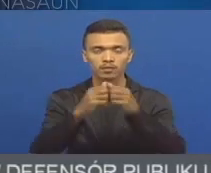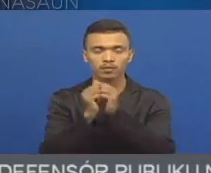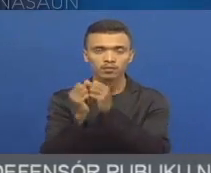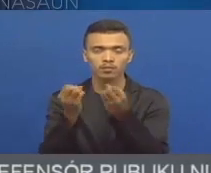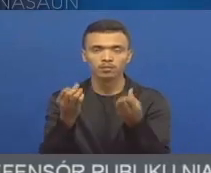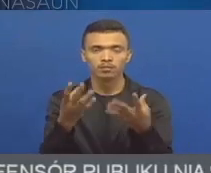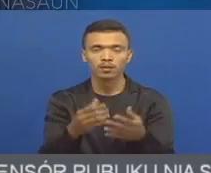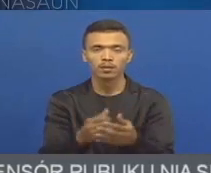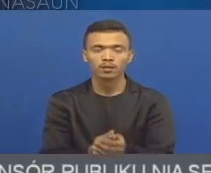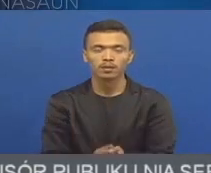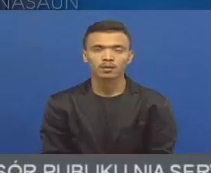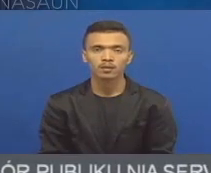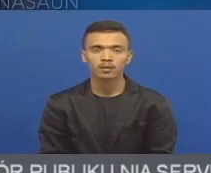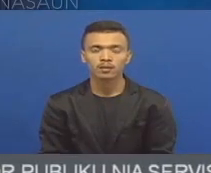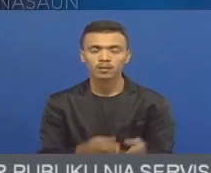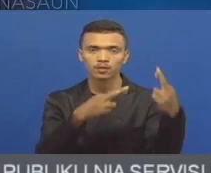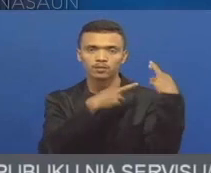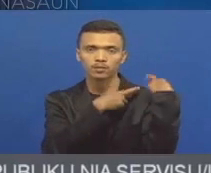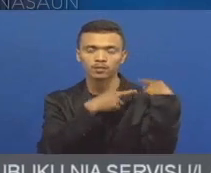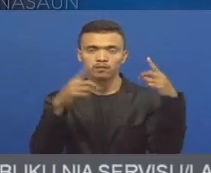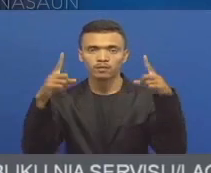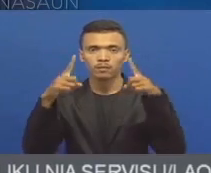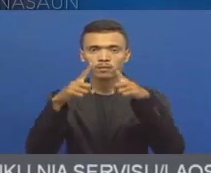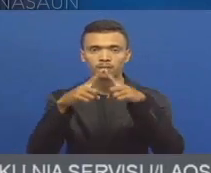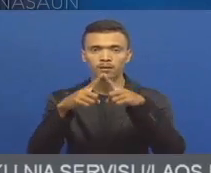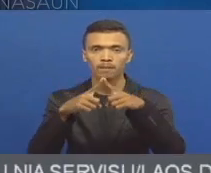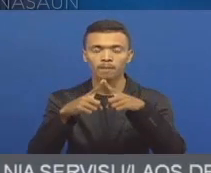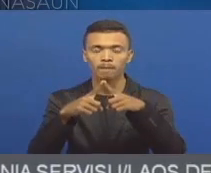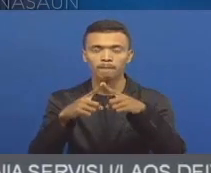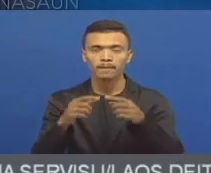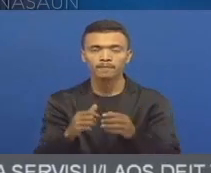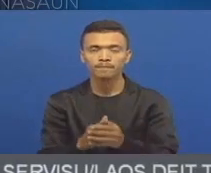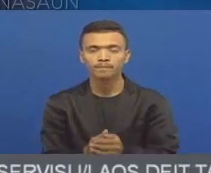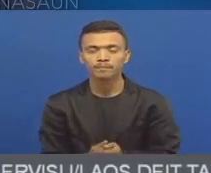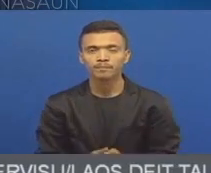nia fok persmos responsável bai ha